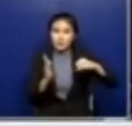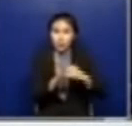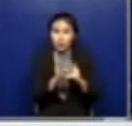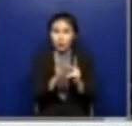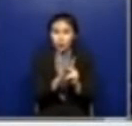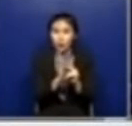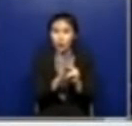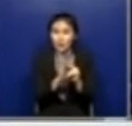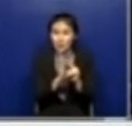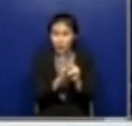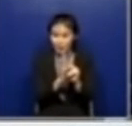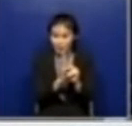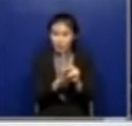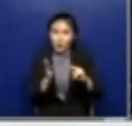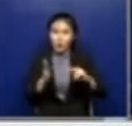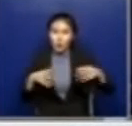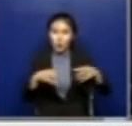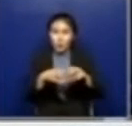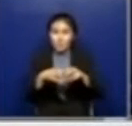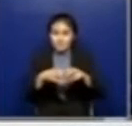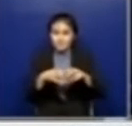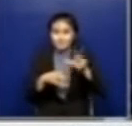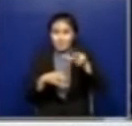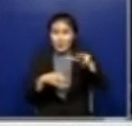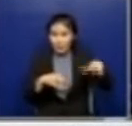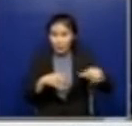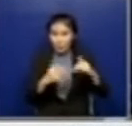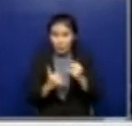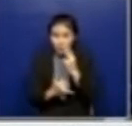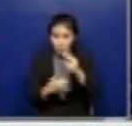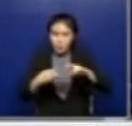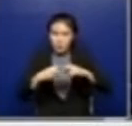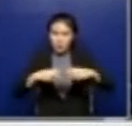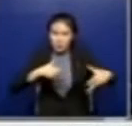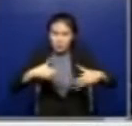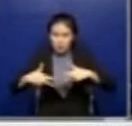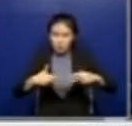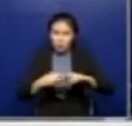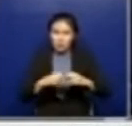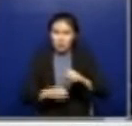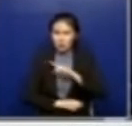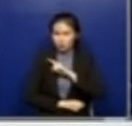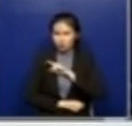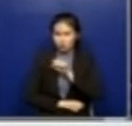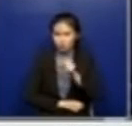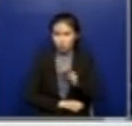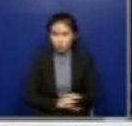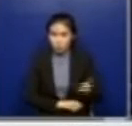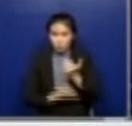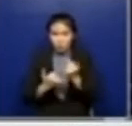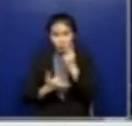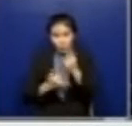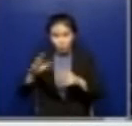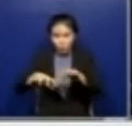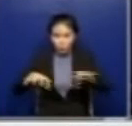รคเพื่อไทยท่านประธานคะความเดือดร้อนของพี่น้องประชาชนเป็นหน้าที่ของเราเพราะนั้นเรียนขออนุญาตหารือท่านประธานผ่านถึงหน่วยงานที่รับผิ